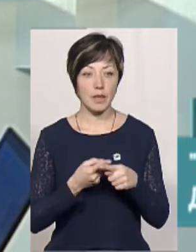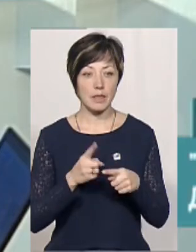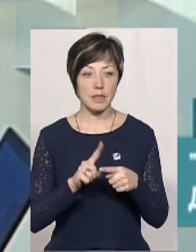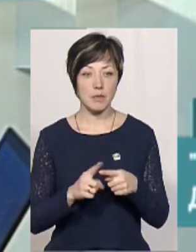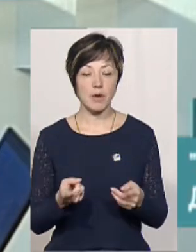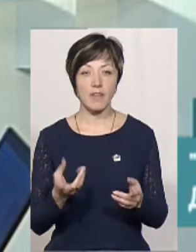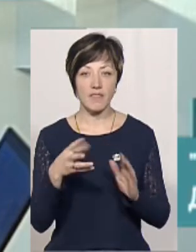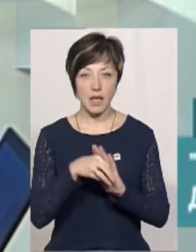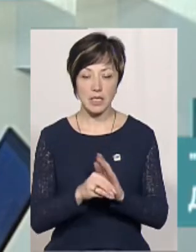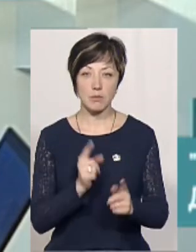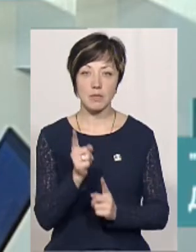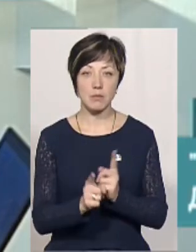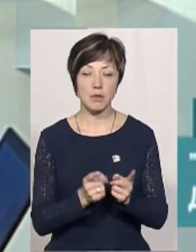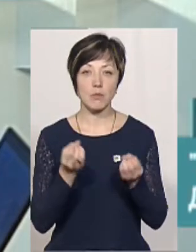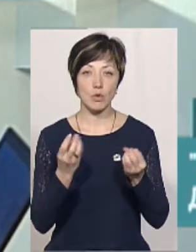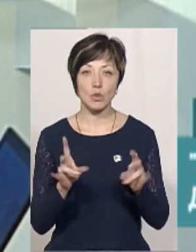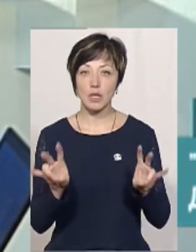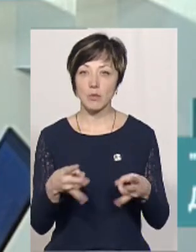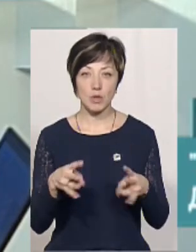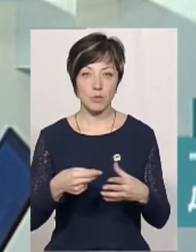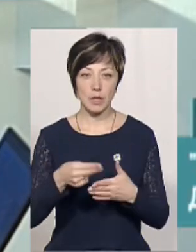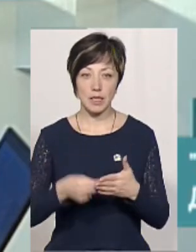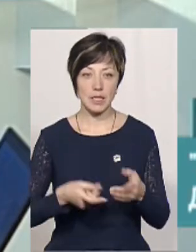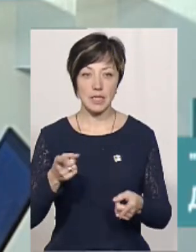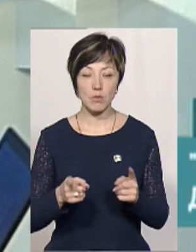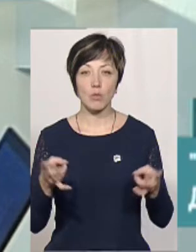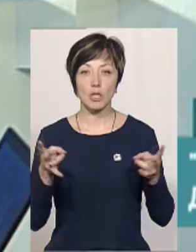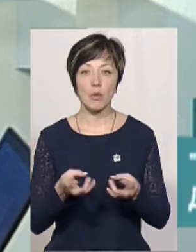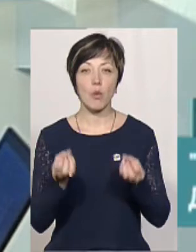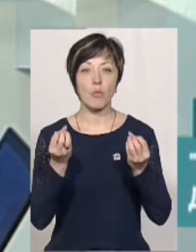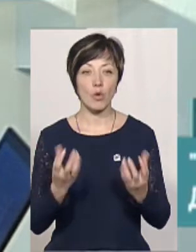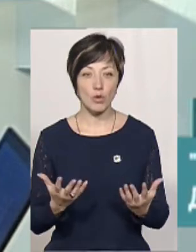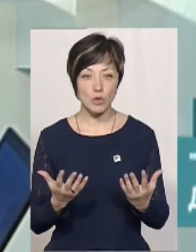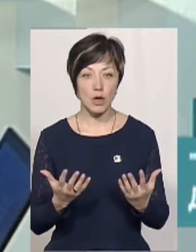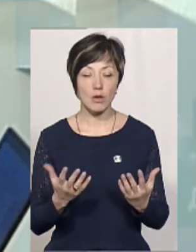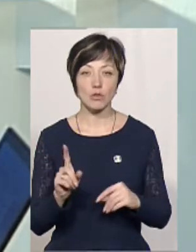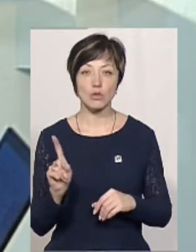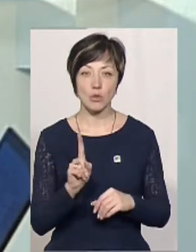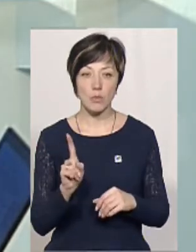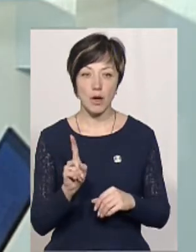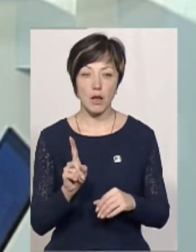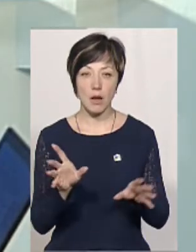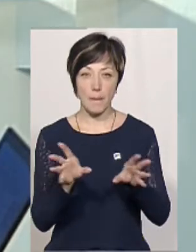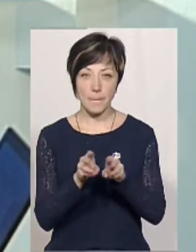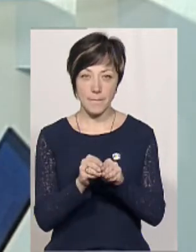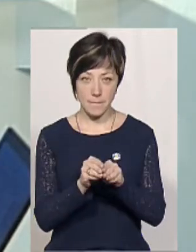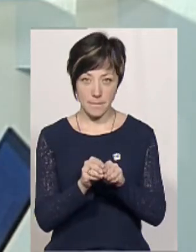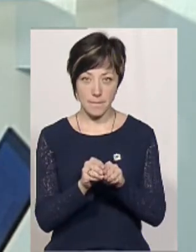цими внесеними змінами, просто не потрібно розписки, дійсно. Потрібно просто, аби партнер